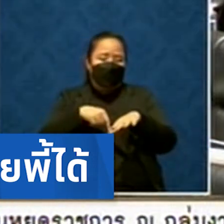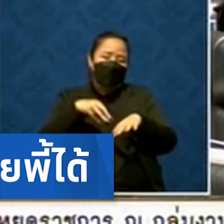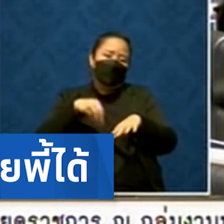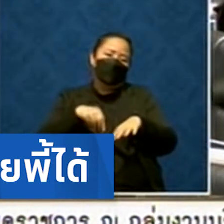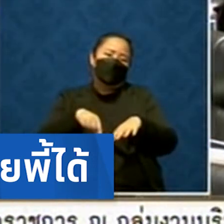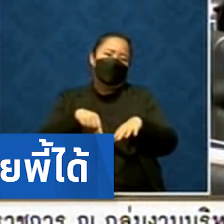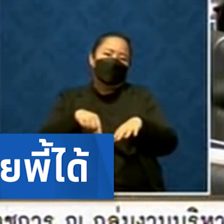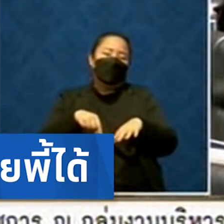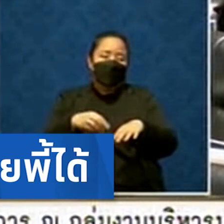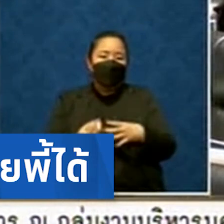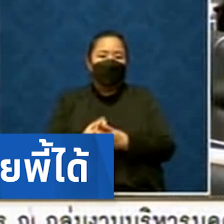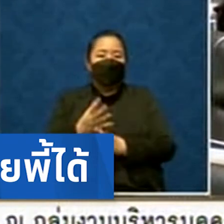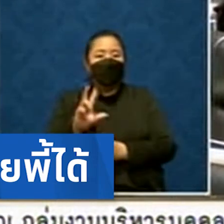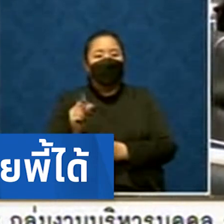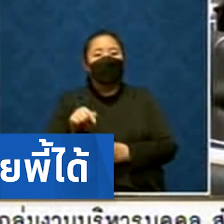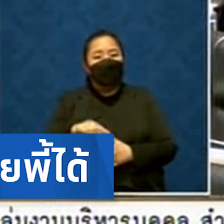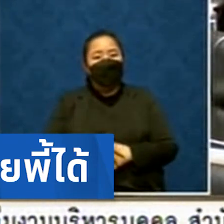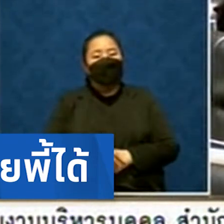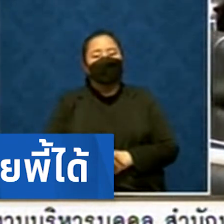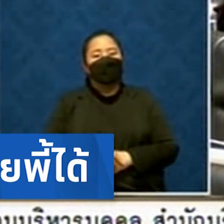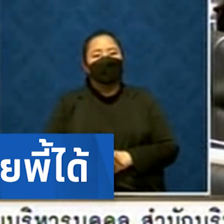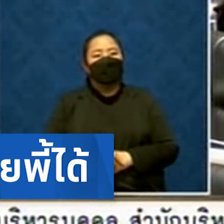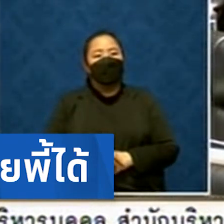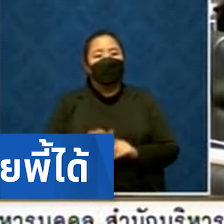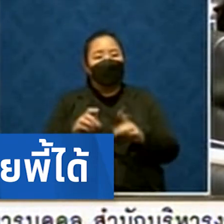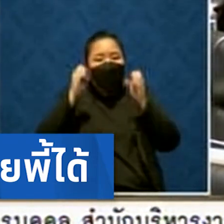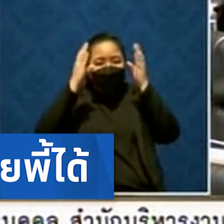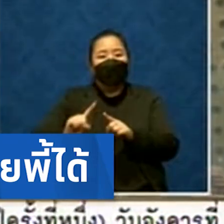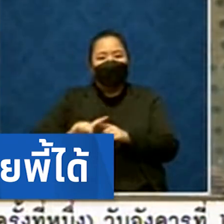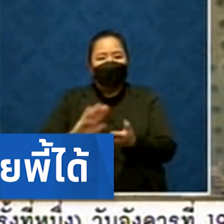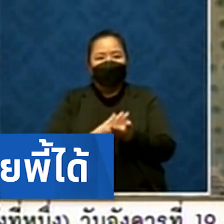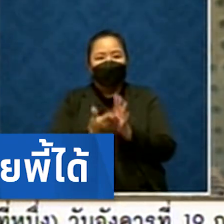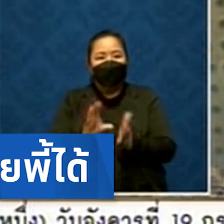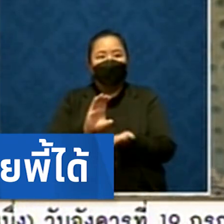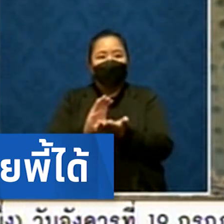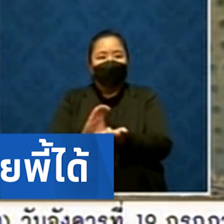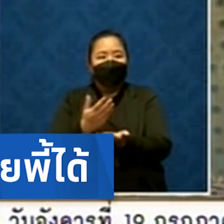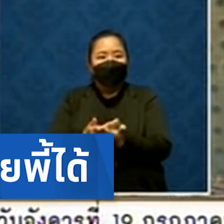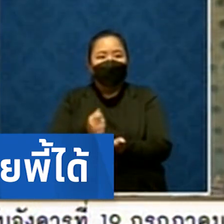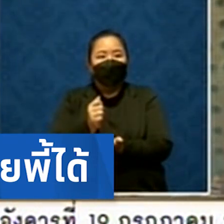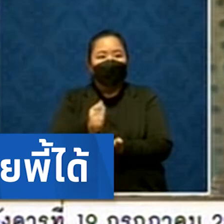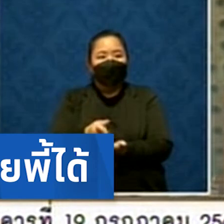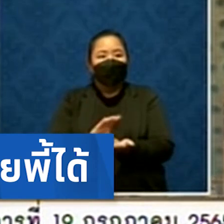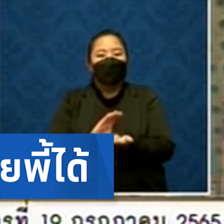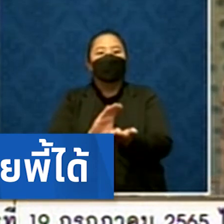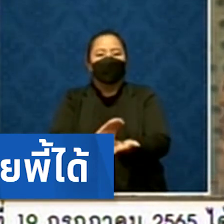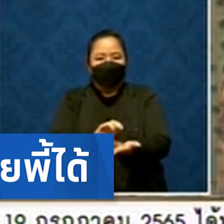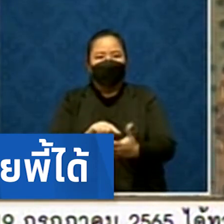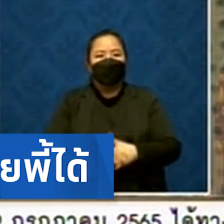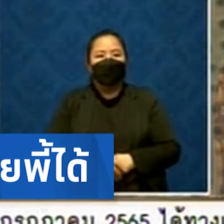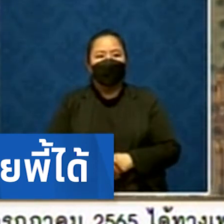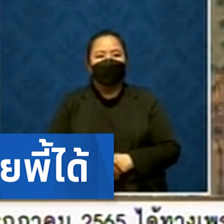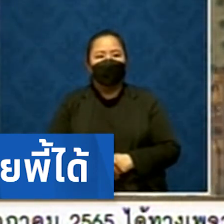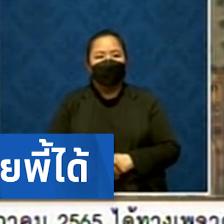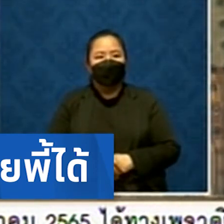ว่าการสูบกัญชานั้นสามารถใช้พีได้อันนี้ก็เป็นคลิปที่เคยมีการเผยแพร่ในสื่อไปแล้วนะครับขณะเดียวกันก้าวไก